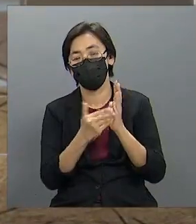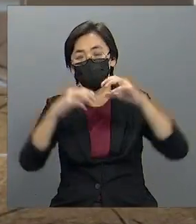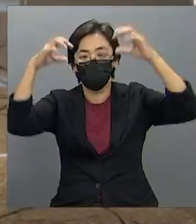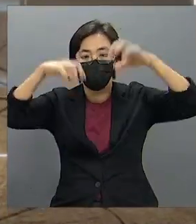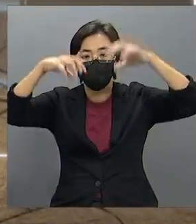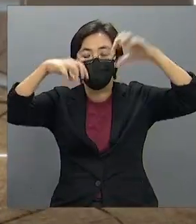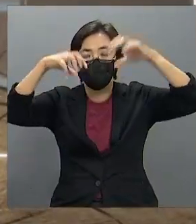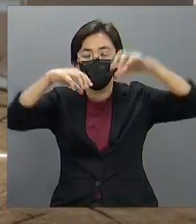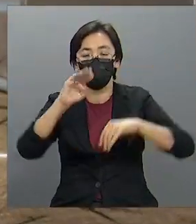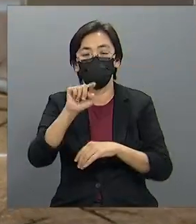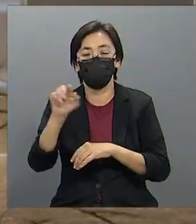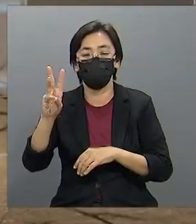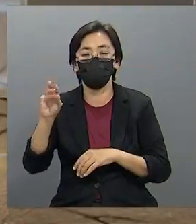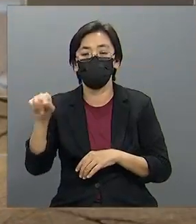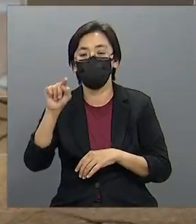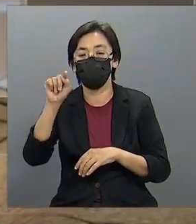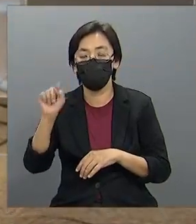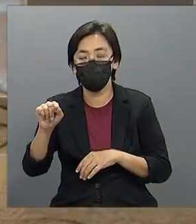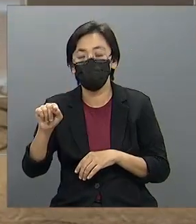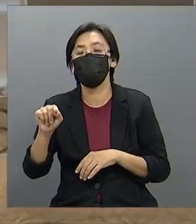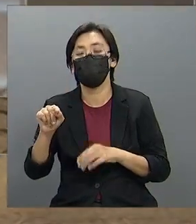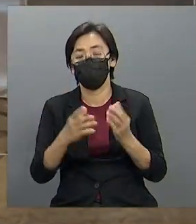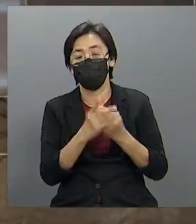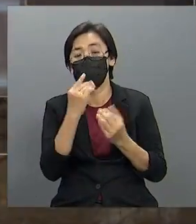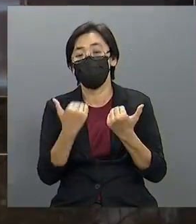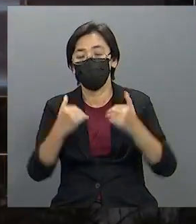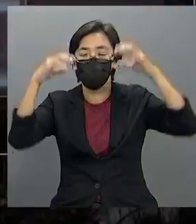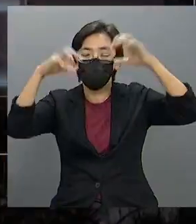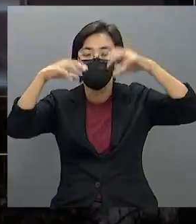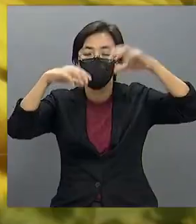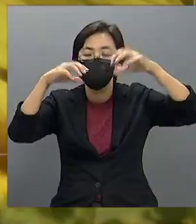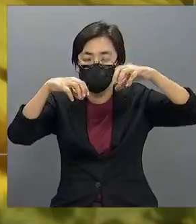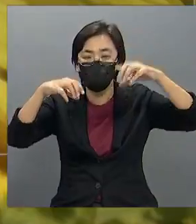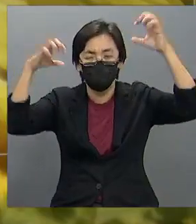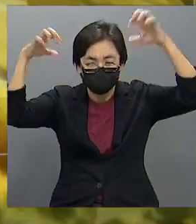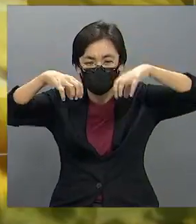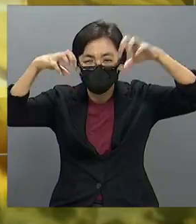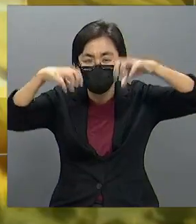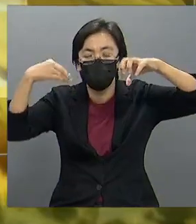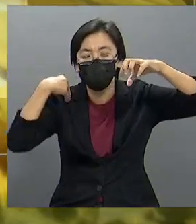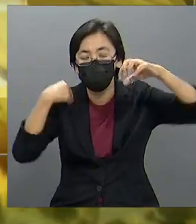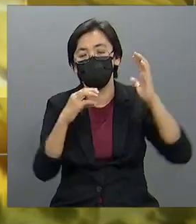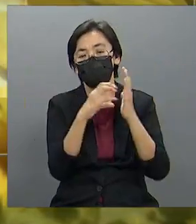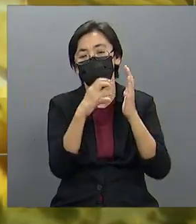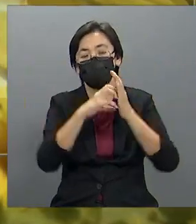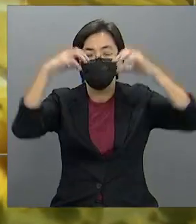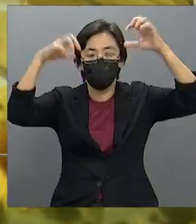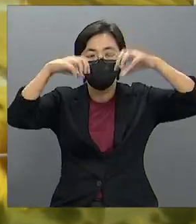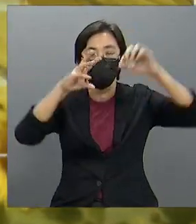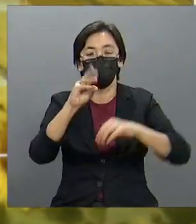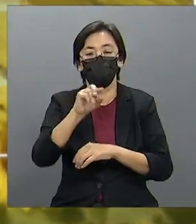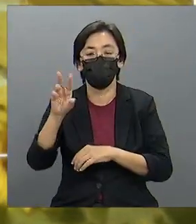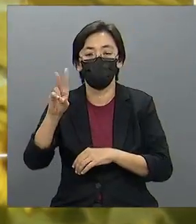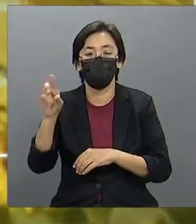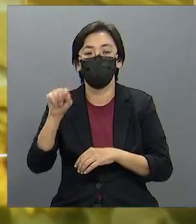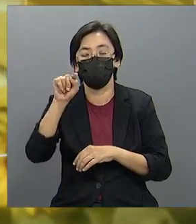-70% ของพื้ที่ในช่วงตลอดทงสัดาหนี้และจะมีฝนตกหนกบางแห่งภาคลางมีฝนฟาขนง 60-70%องพื้น